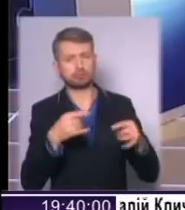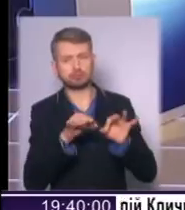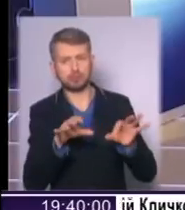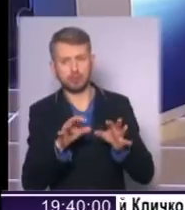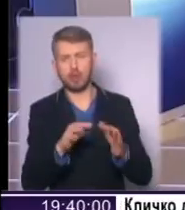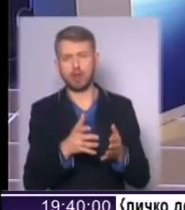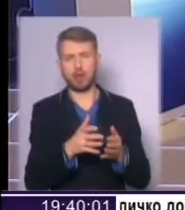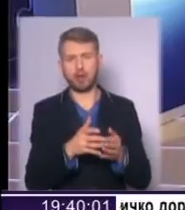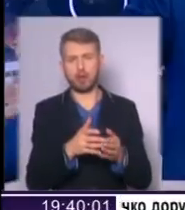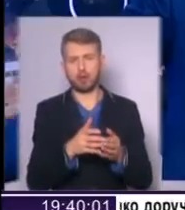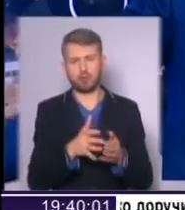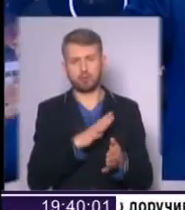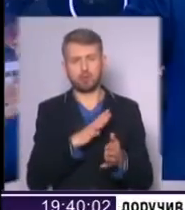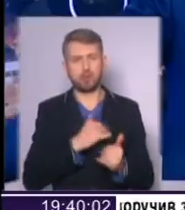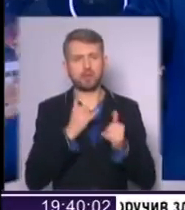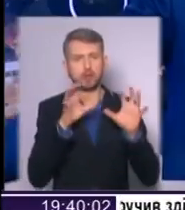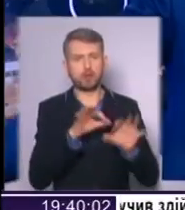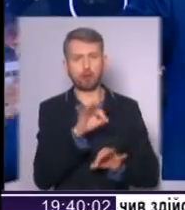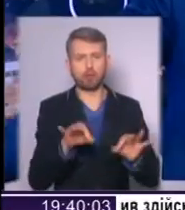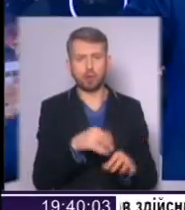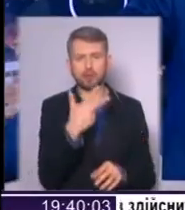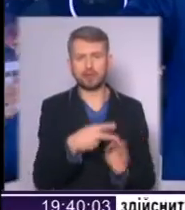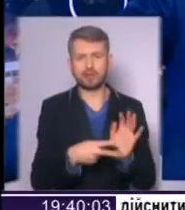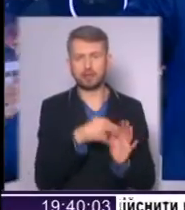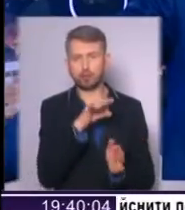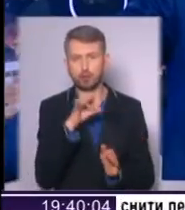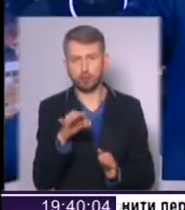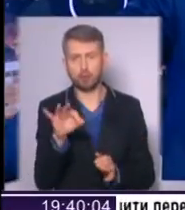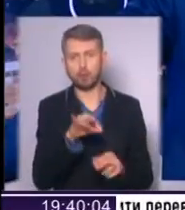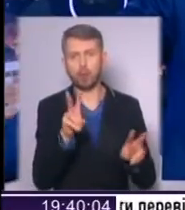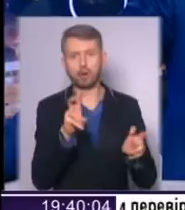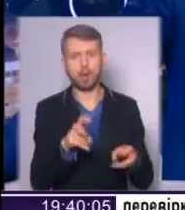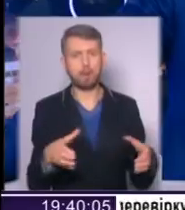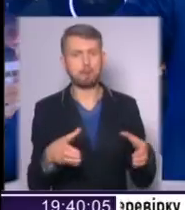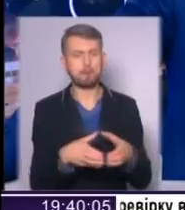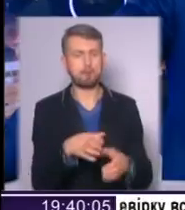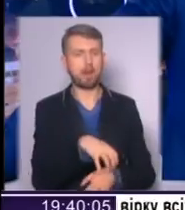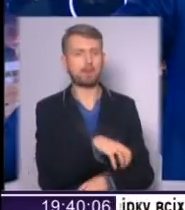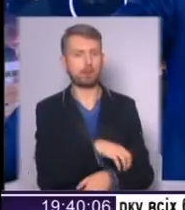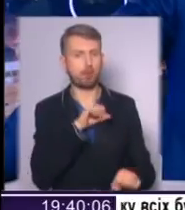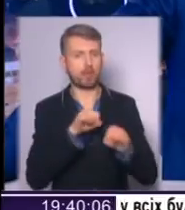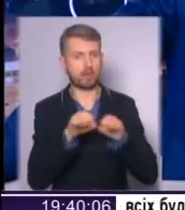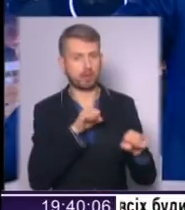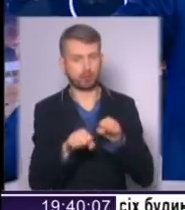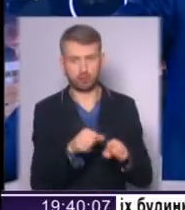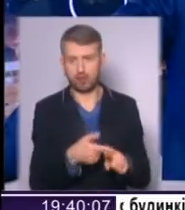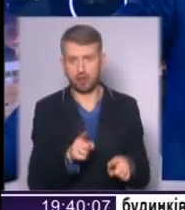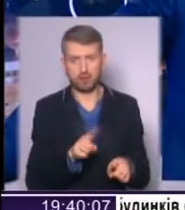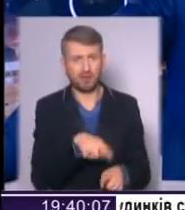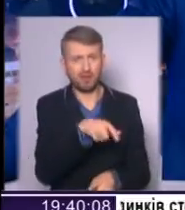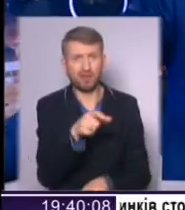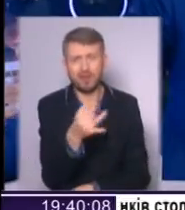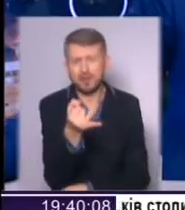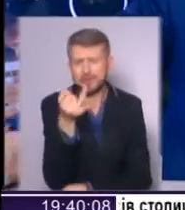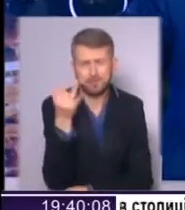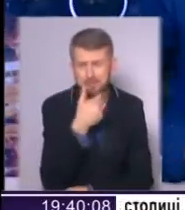було присвячено закону проєкту 37.00 про так зване партійну диктатуру. Так. Оце геть людей не цікавить. Ну, абсолютно.